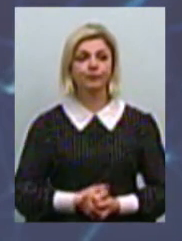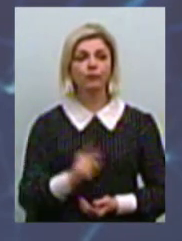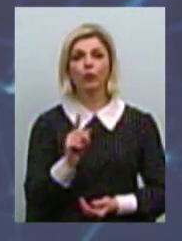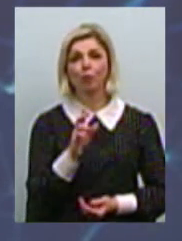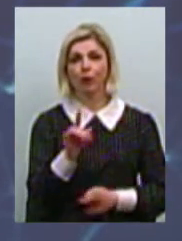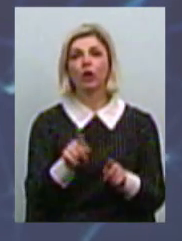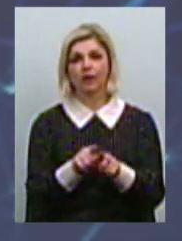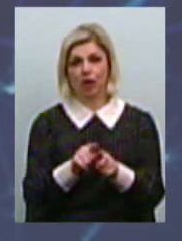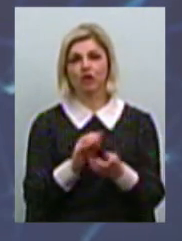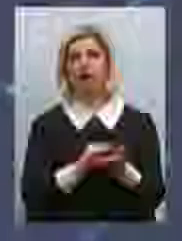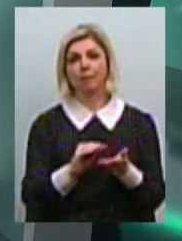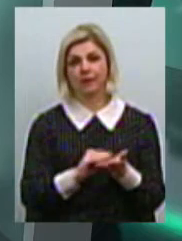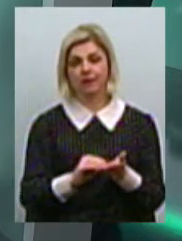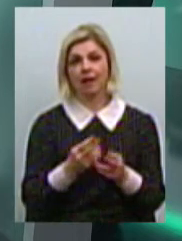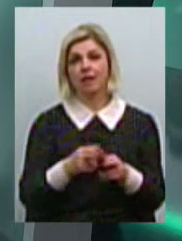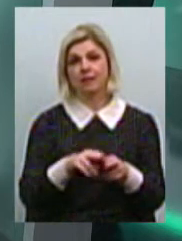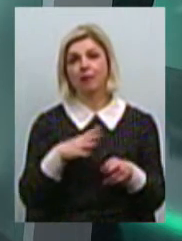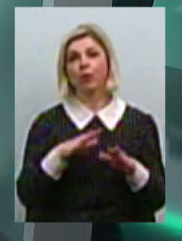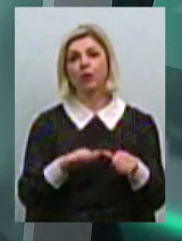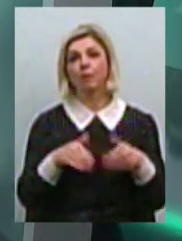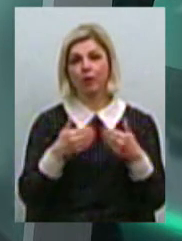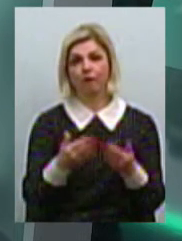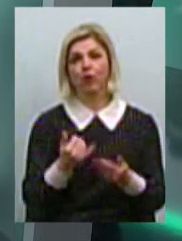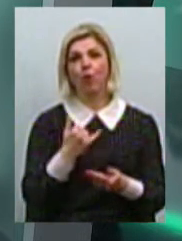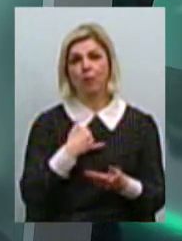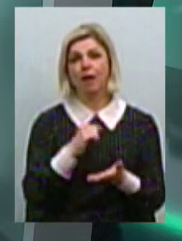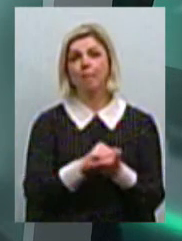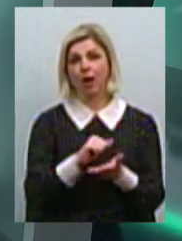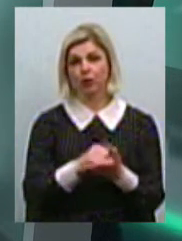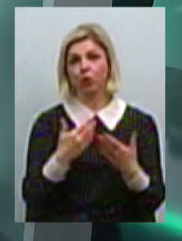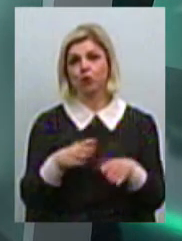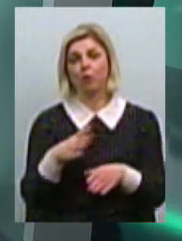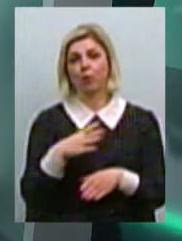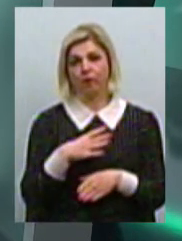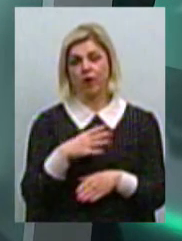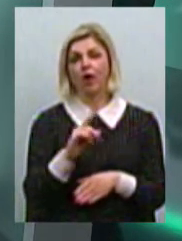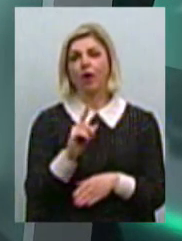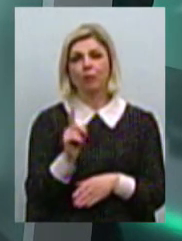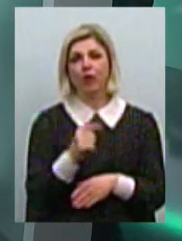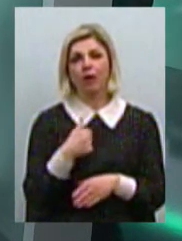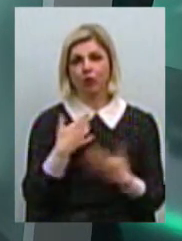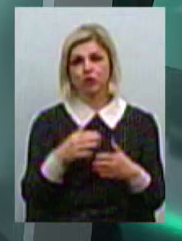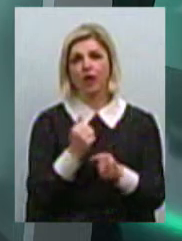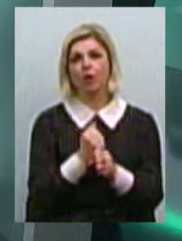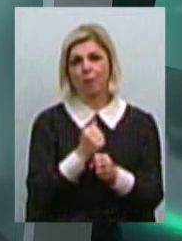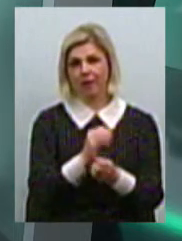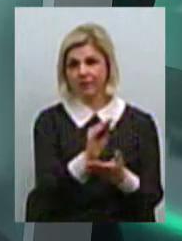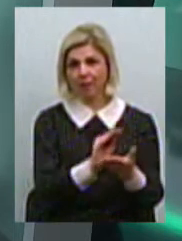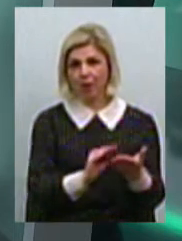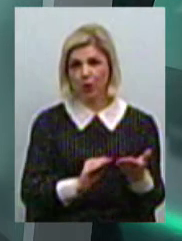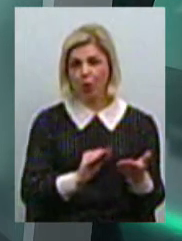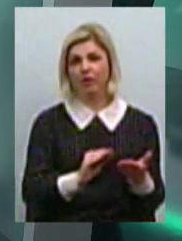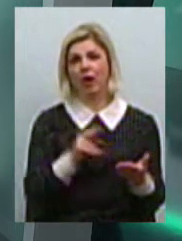теж написали. І була ця пропозиція, в мене певний матеріал на той момент уже був, тому що я вже якісь там робив замальовки